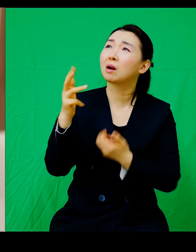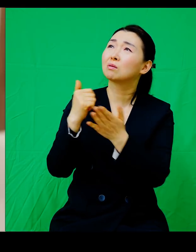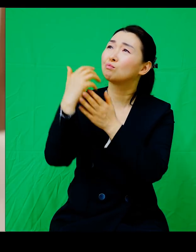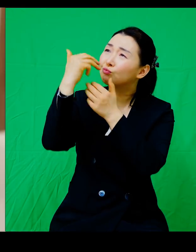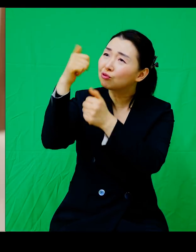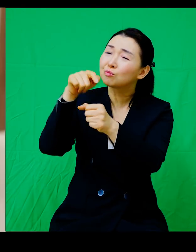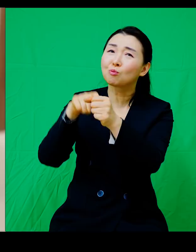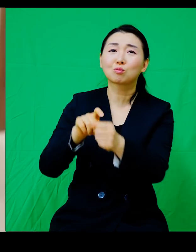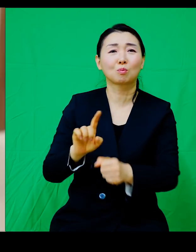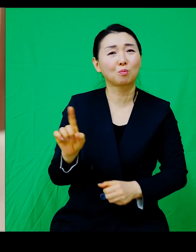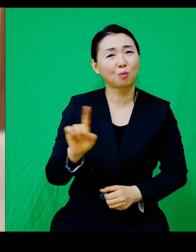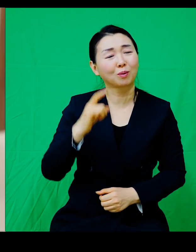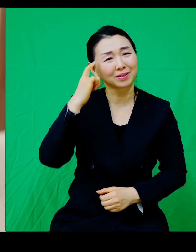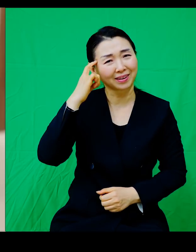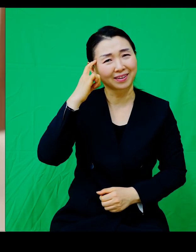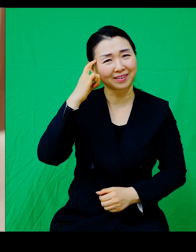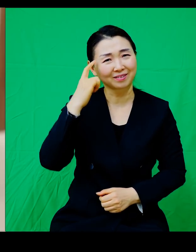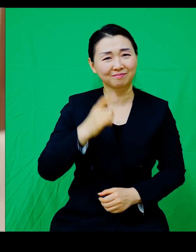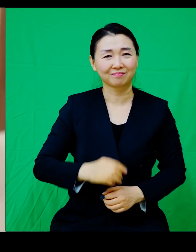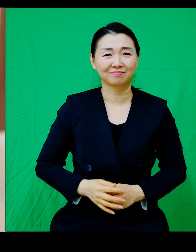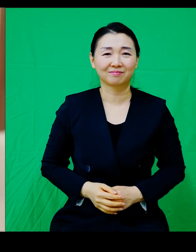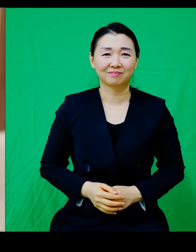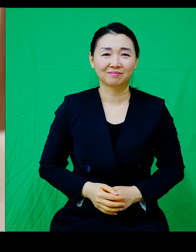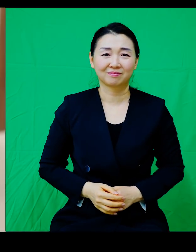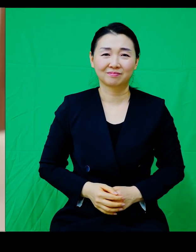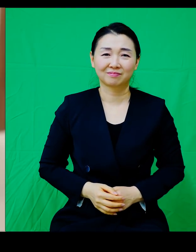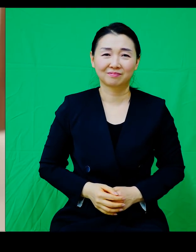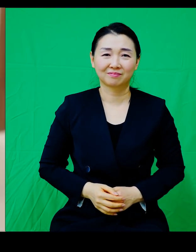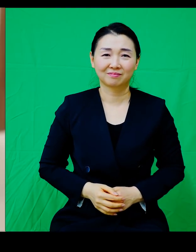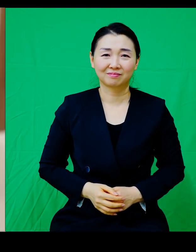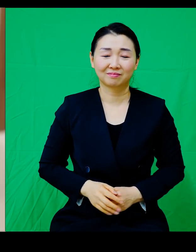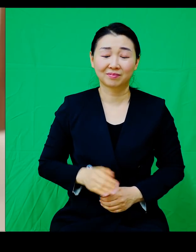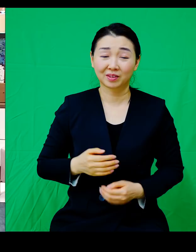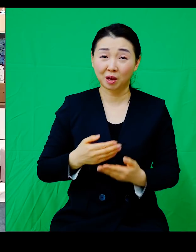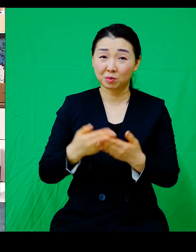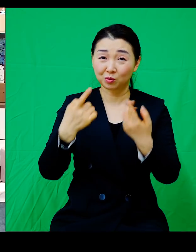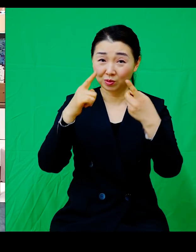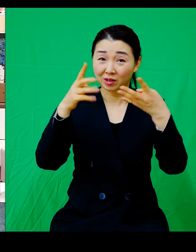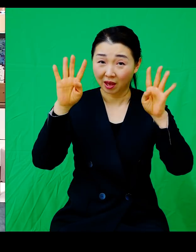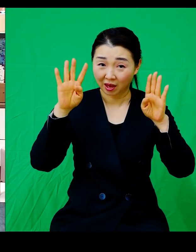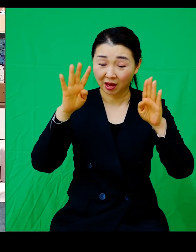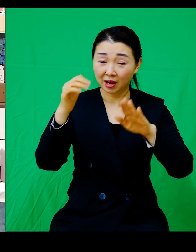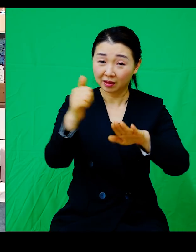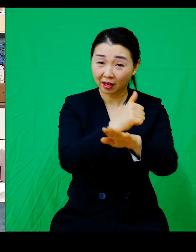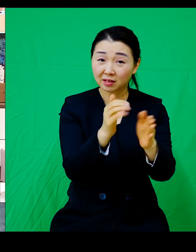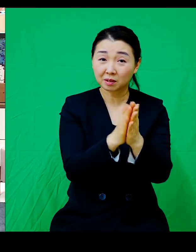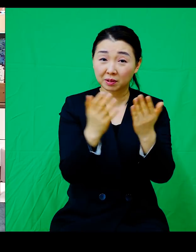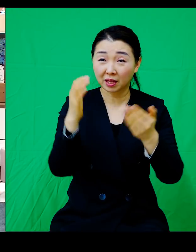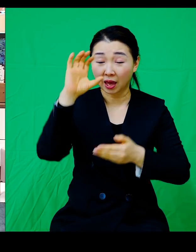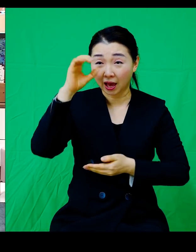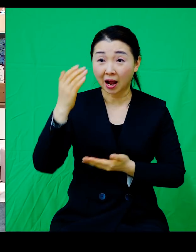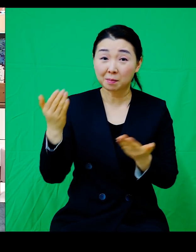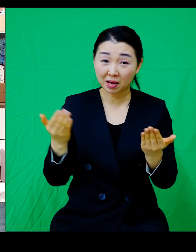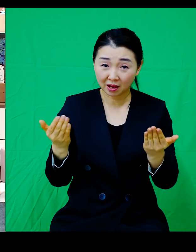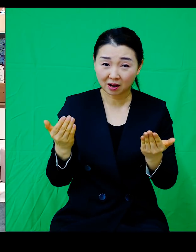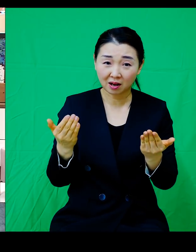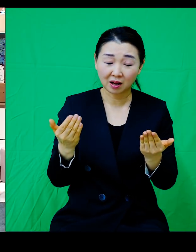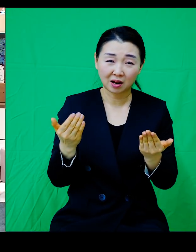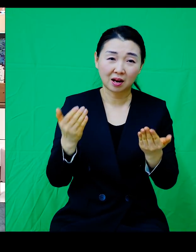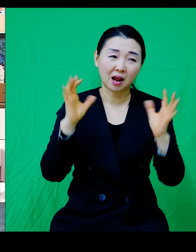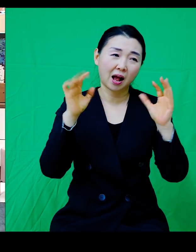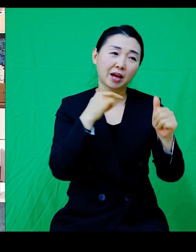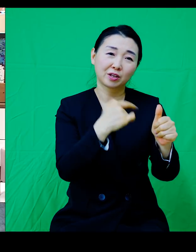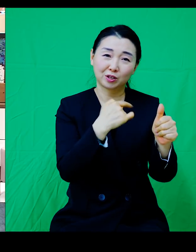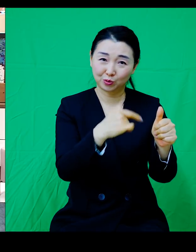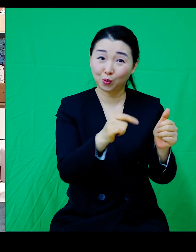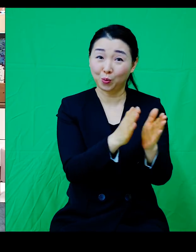뭘까? 하나님의 콜링은 뭘까에 대해서 계속 생각을 하게 됐던 것 같고요. 제가 이제 미대 다니면서부터 아르바이트로 아이들을 계속